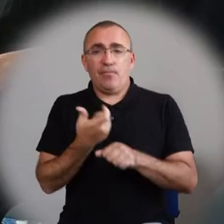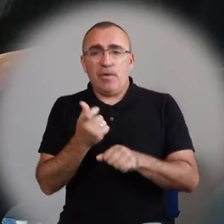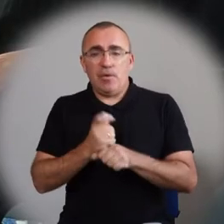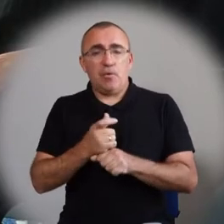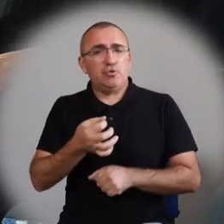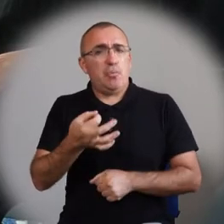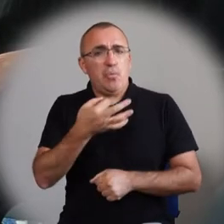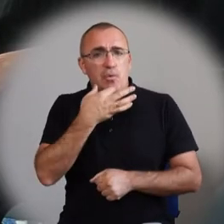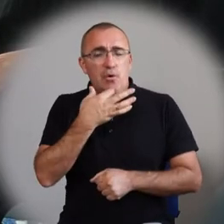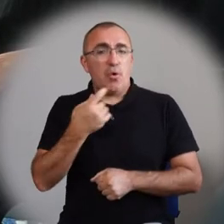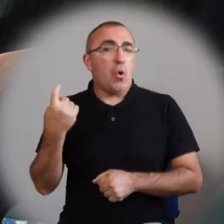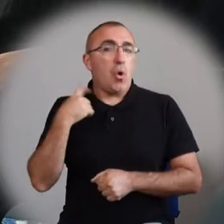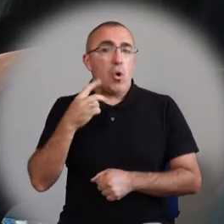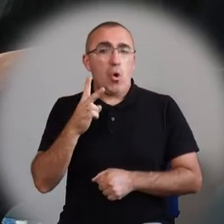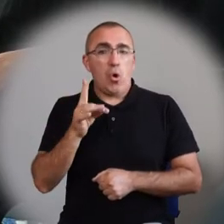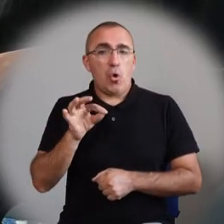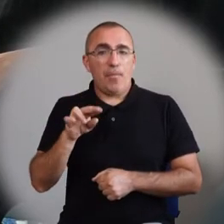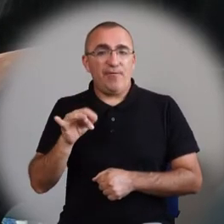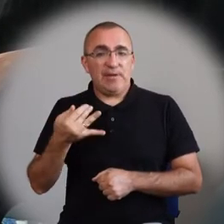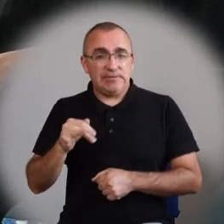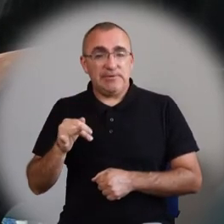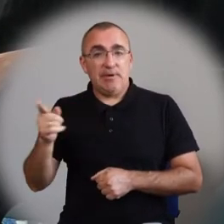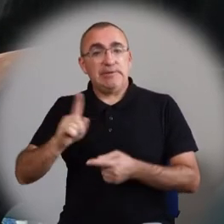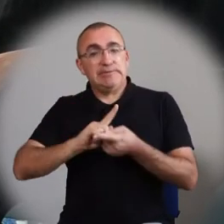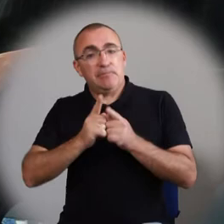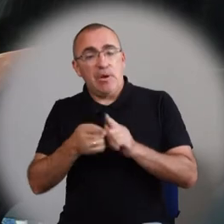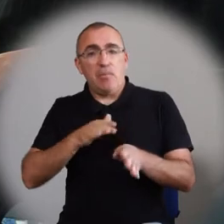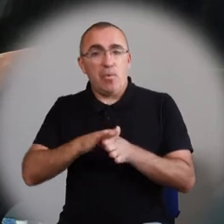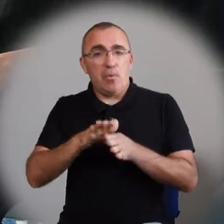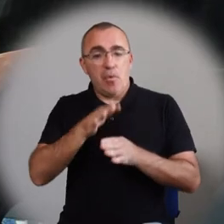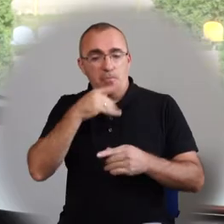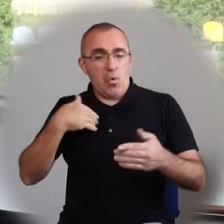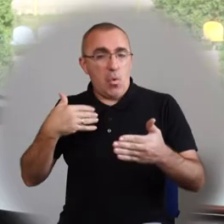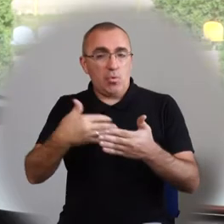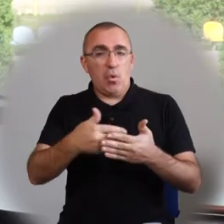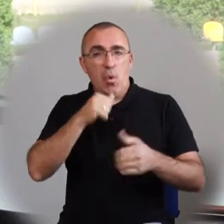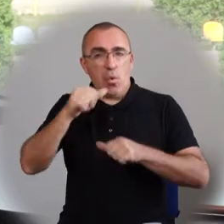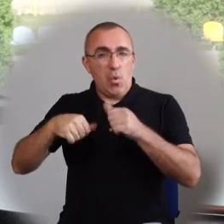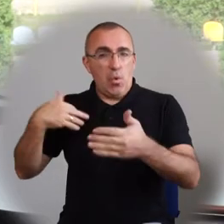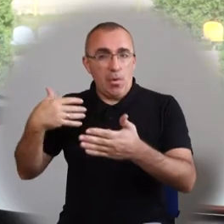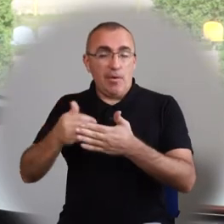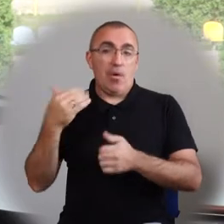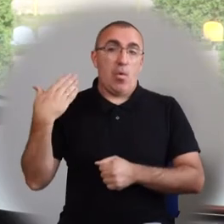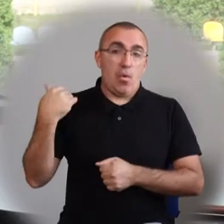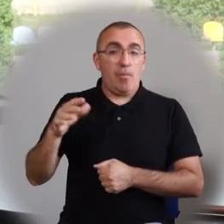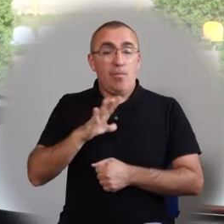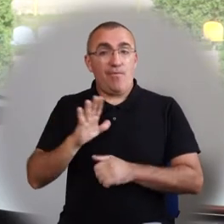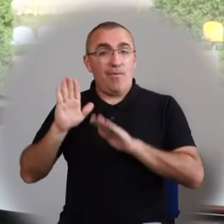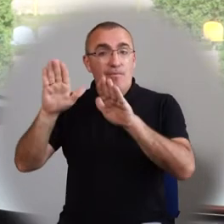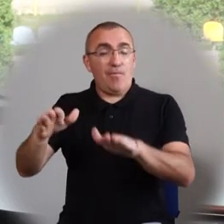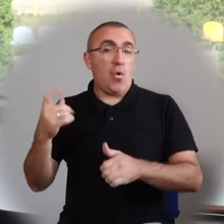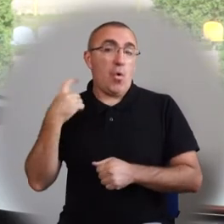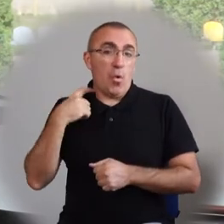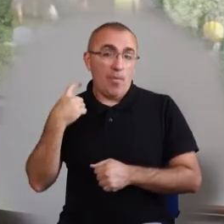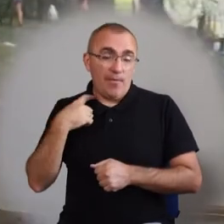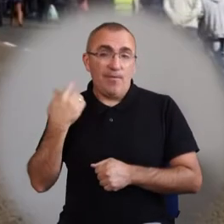дуже сподобався Кропивницький і ті зміни, які відбувались протягом років. Я думаю, і олександрійці, коли буваючи в